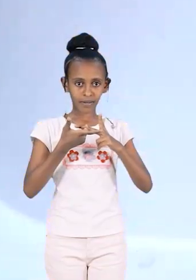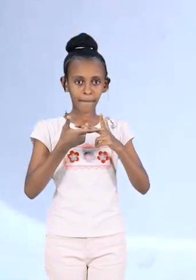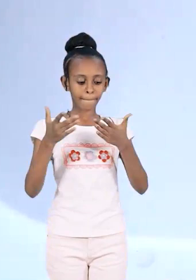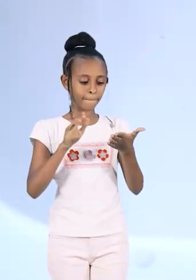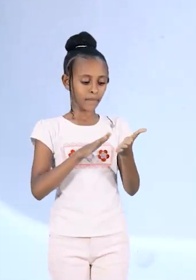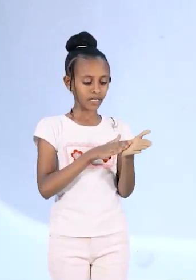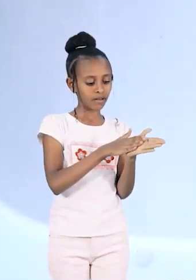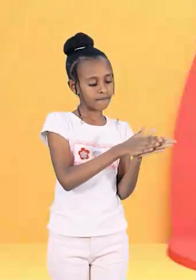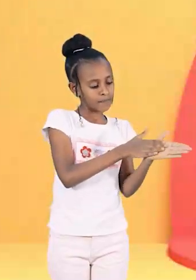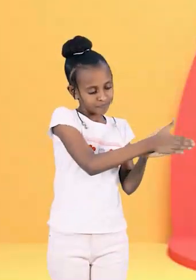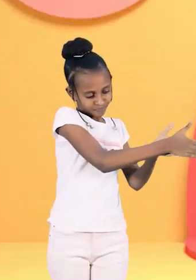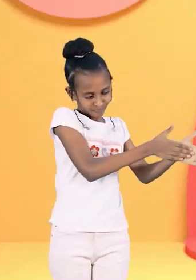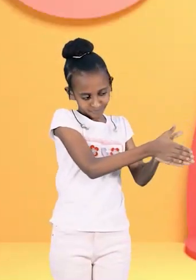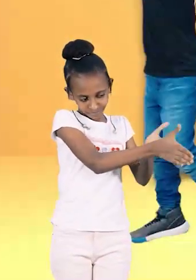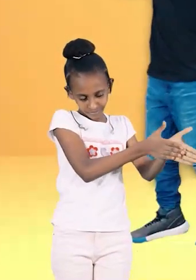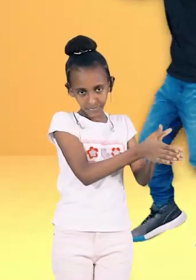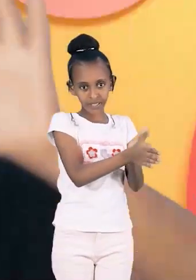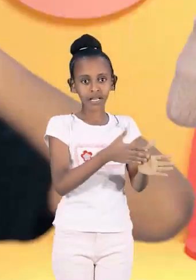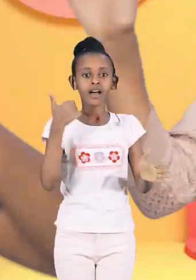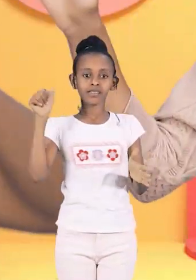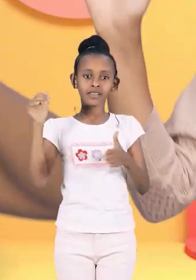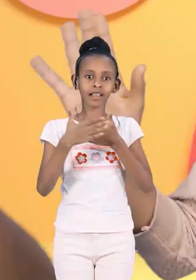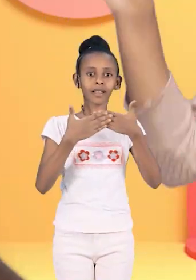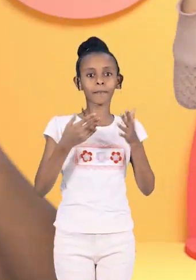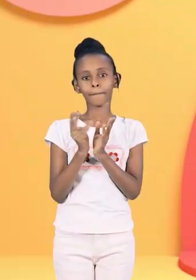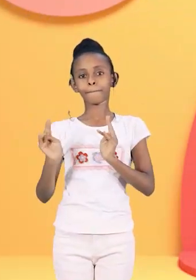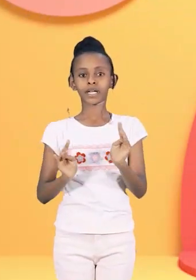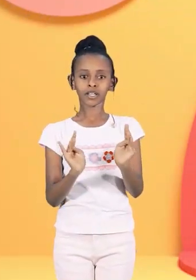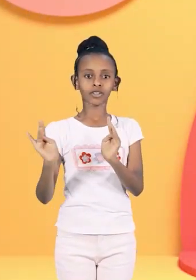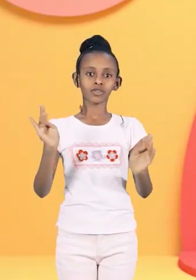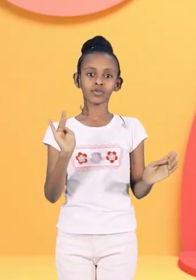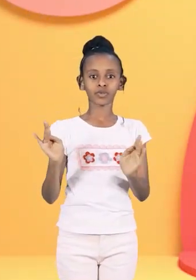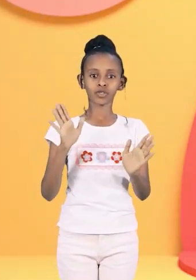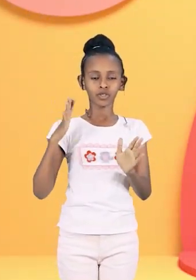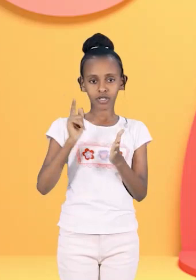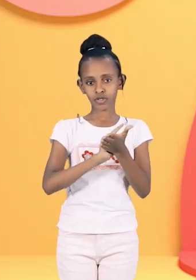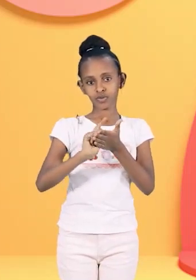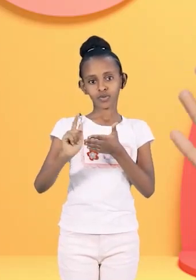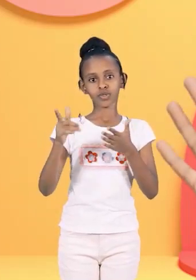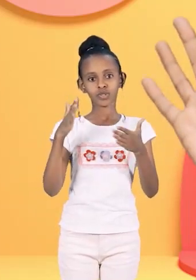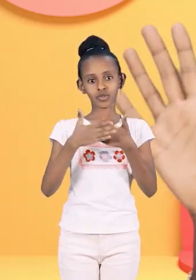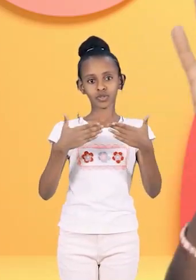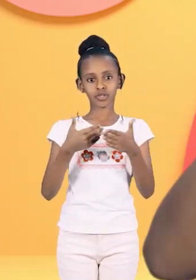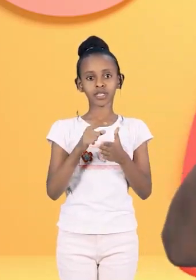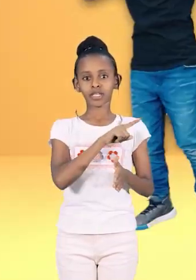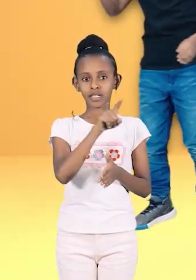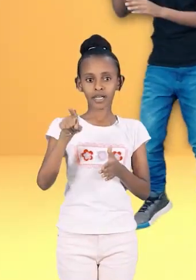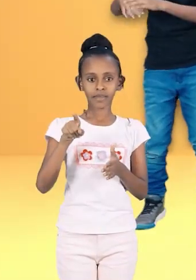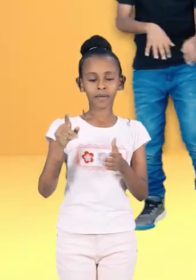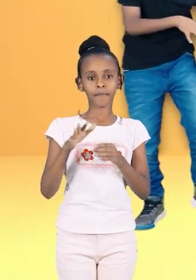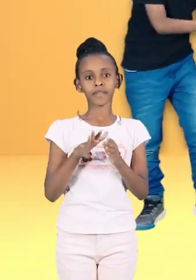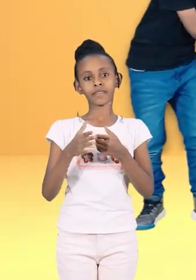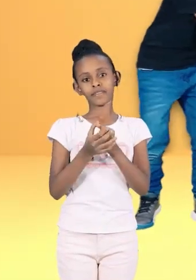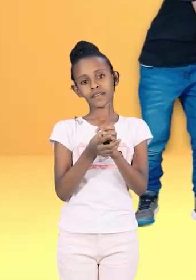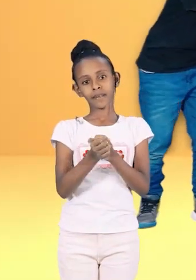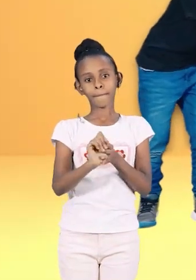sadaffaan harka keenya sirritti rigna kudan karaan sasalphaan qulqullina harkaaf